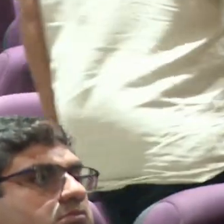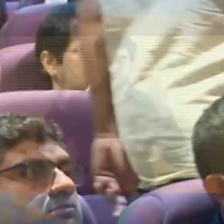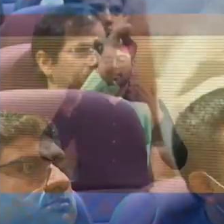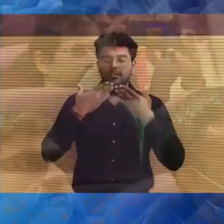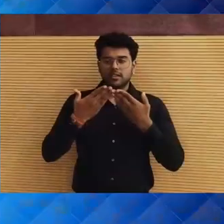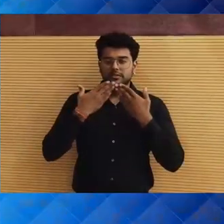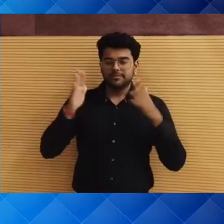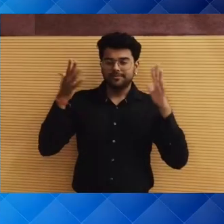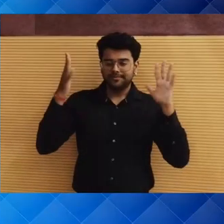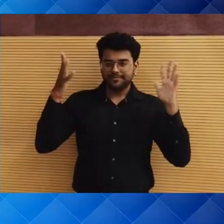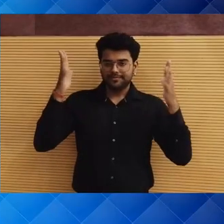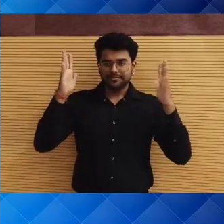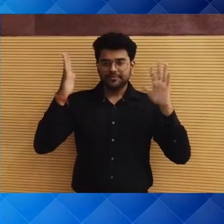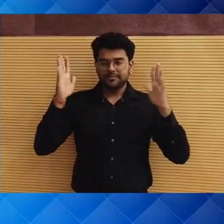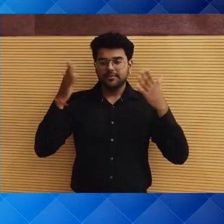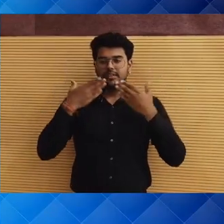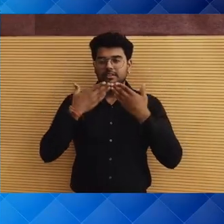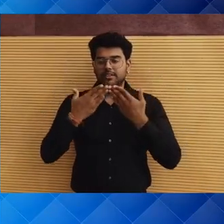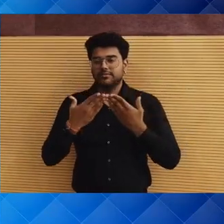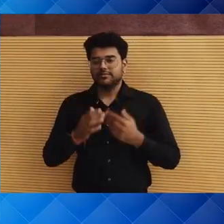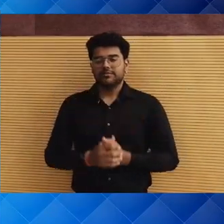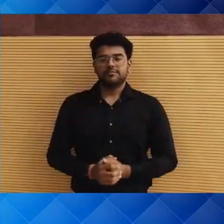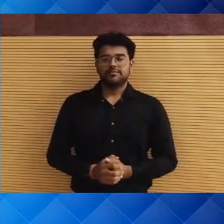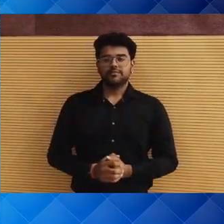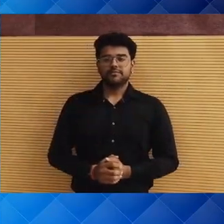बहुत बहुत धन्यवाद, बहुत आभार.